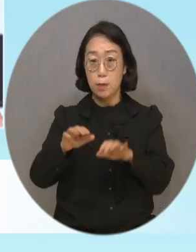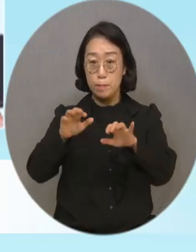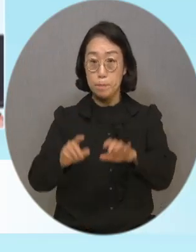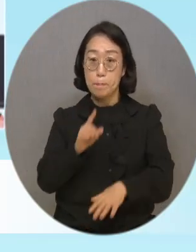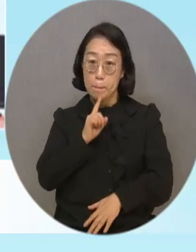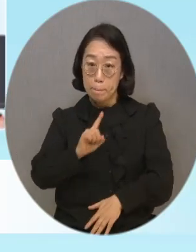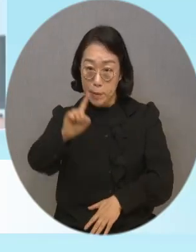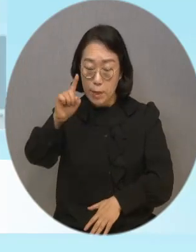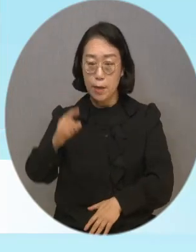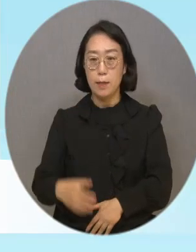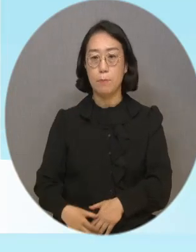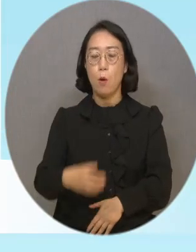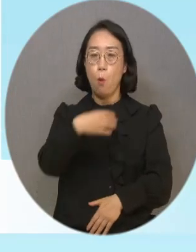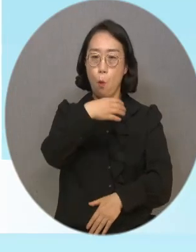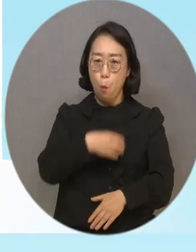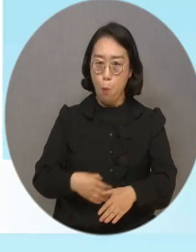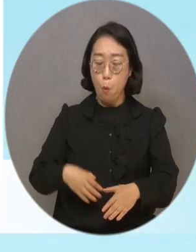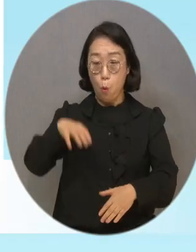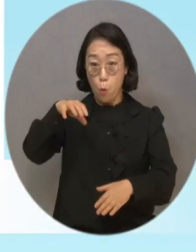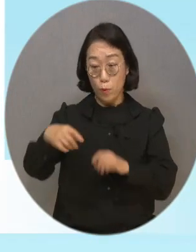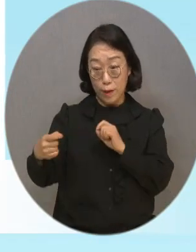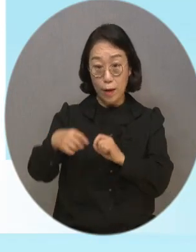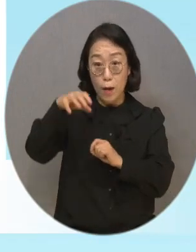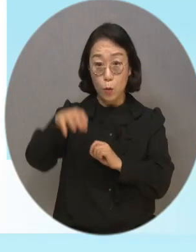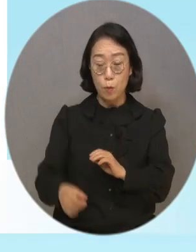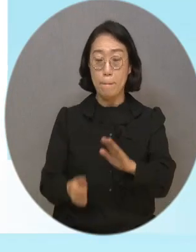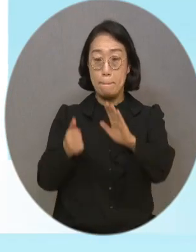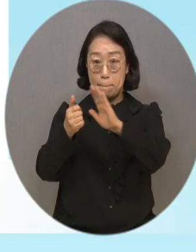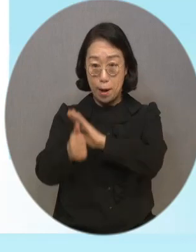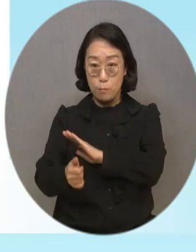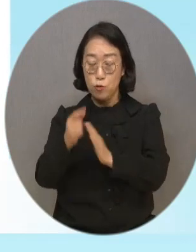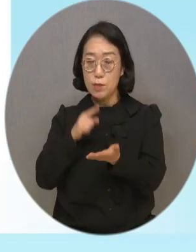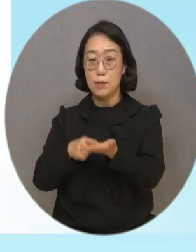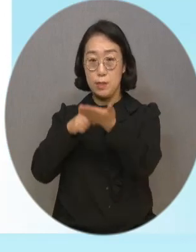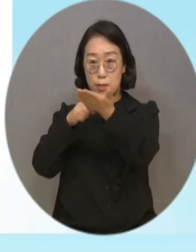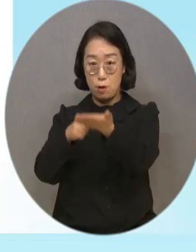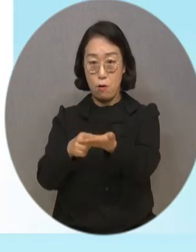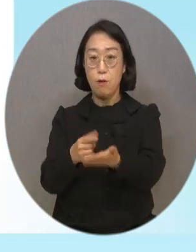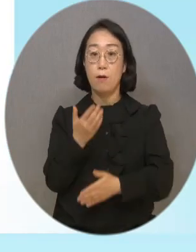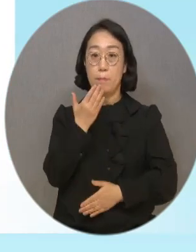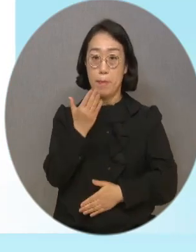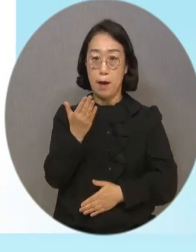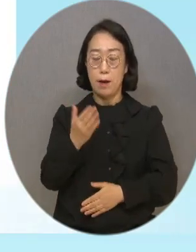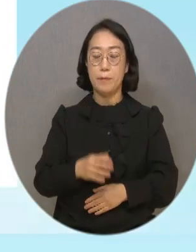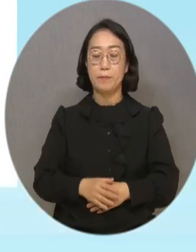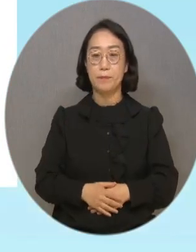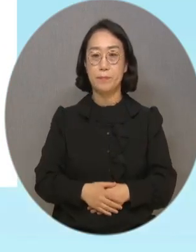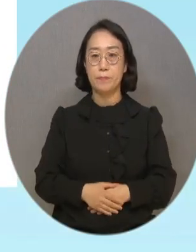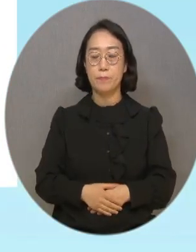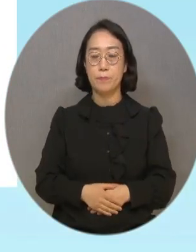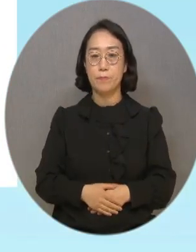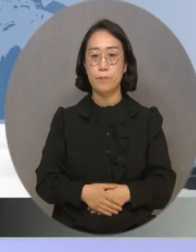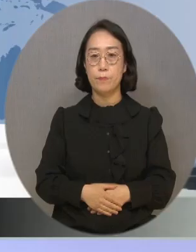온라인으로 신청하거나 주민등록지 관할 읍면동 행정복지센터를 방문해 접수할 수 있습니다.